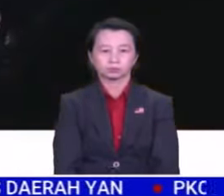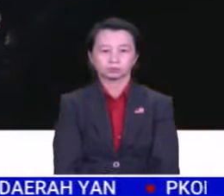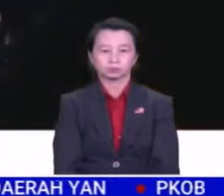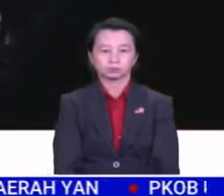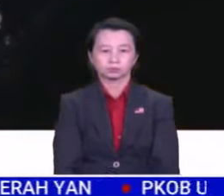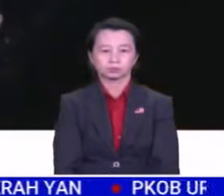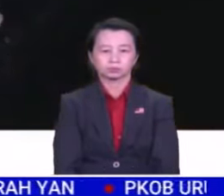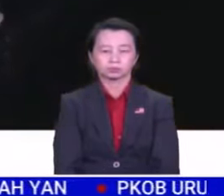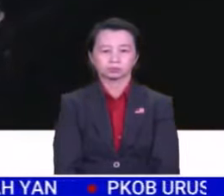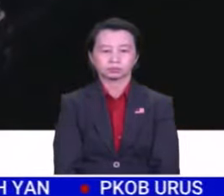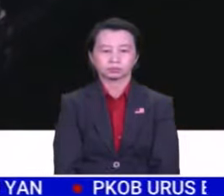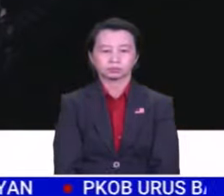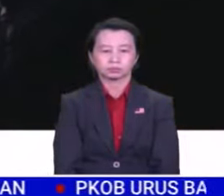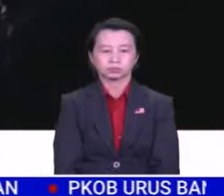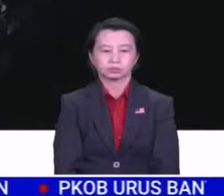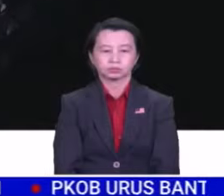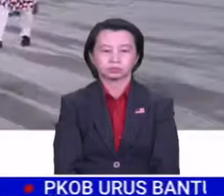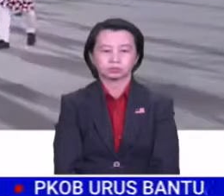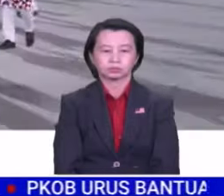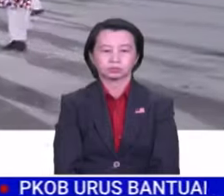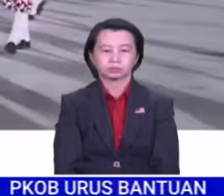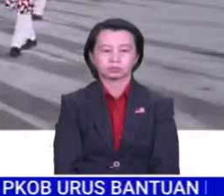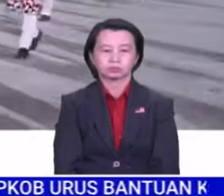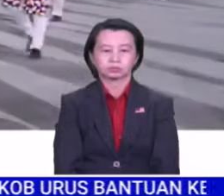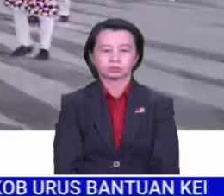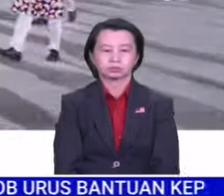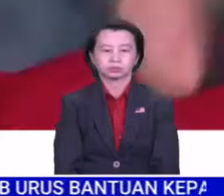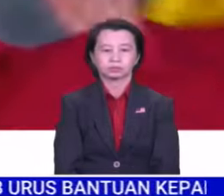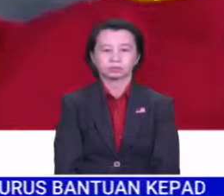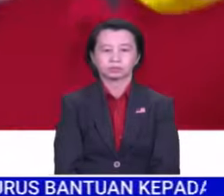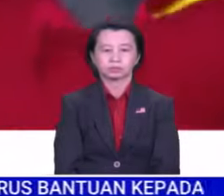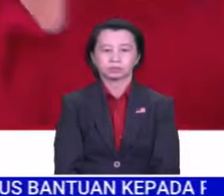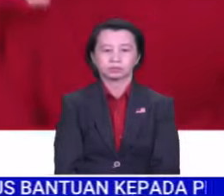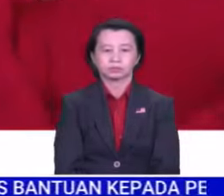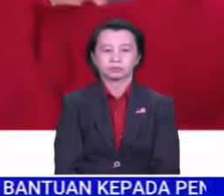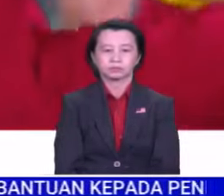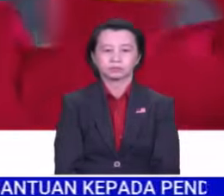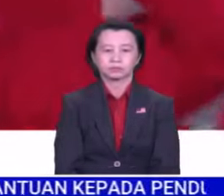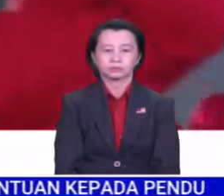Bersama kita menempuh jalan.